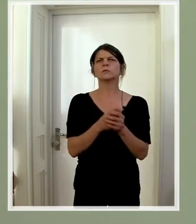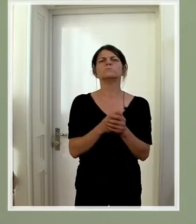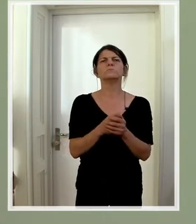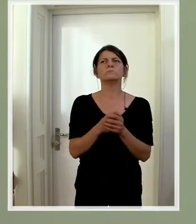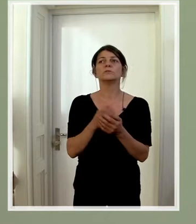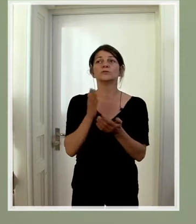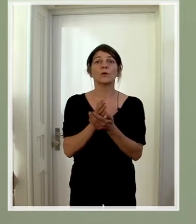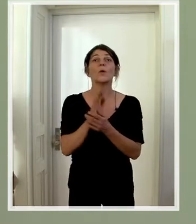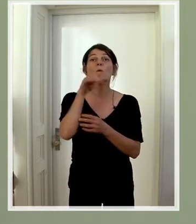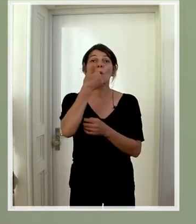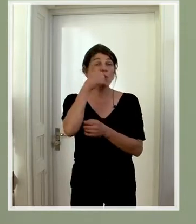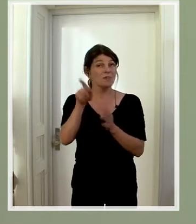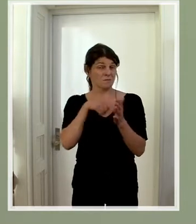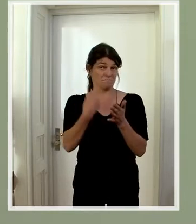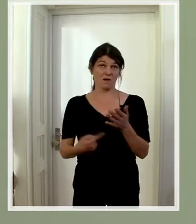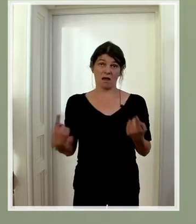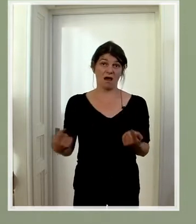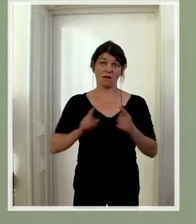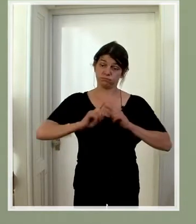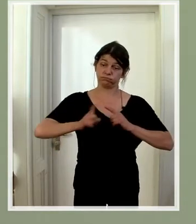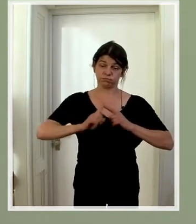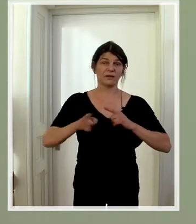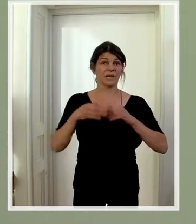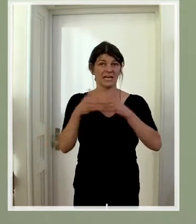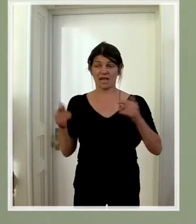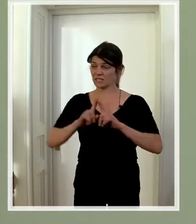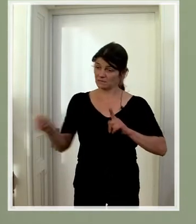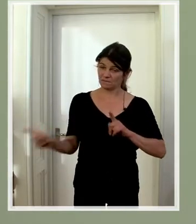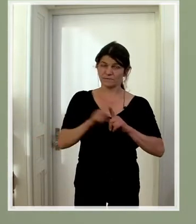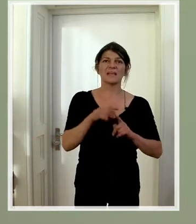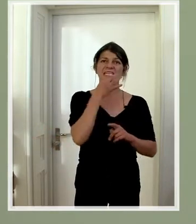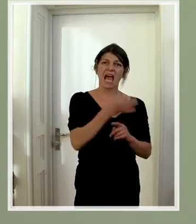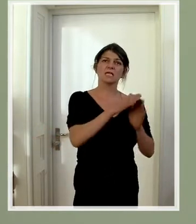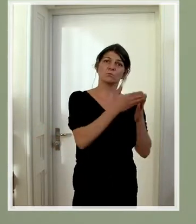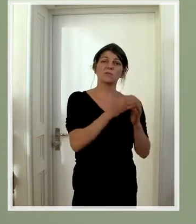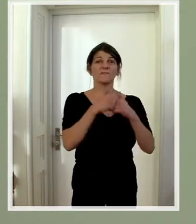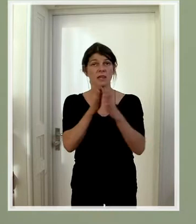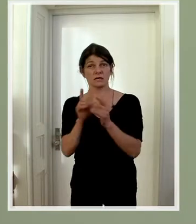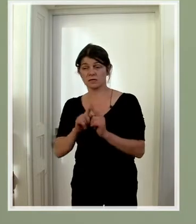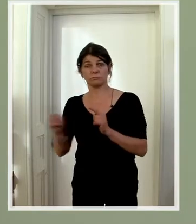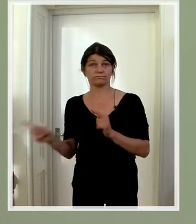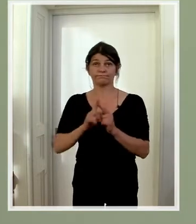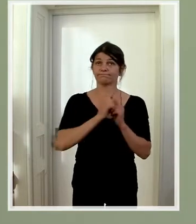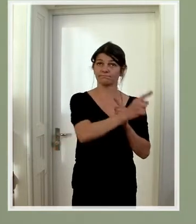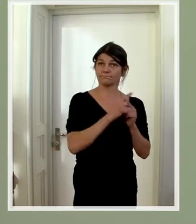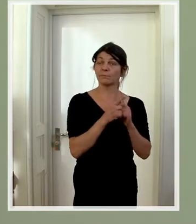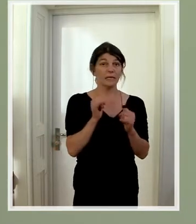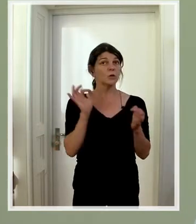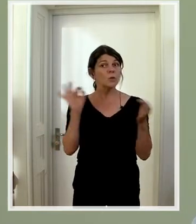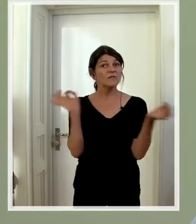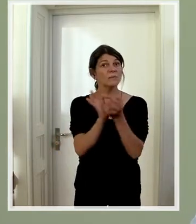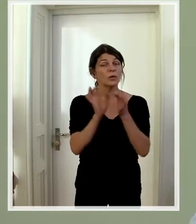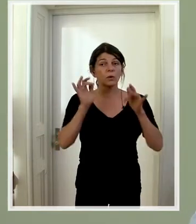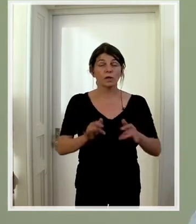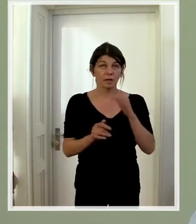fahren über 100 Mal in die Grenzgebiet, der ganz Bux Felker. Also wir sind jetzt schon sehr gut angeschlossen. Aber sie